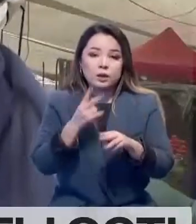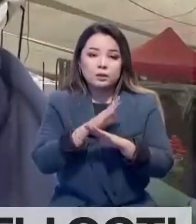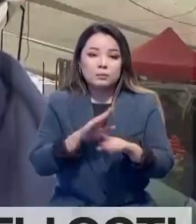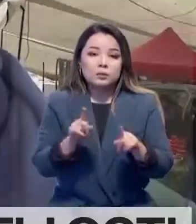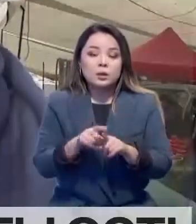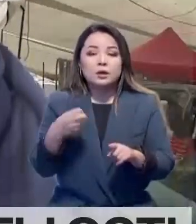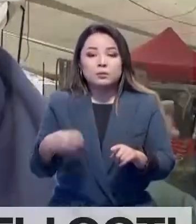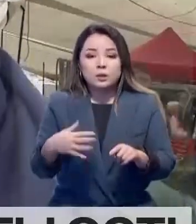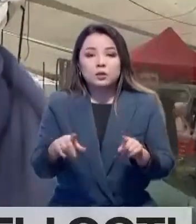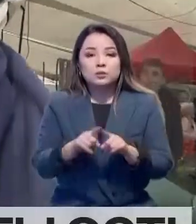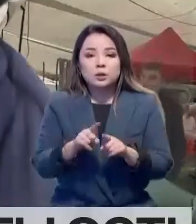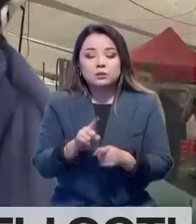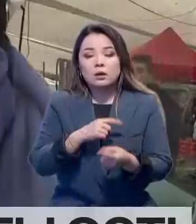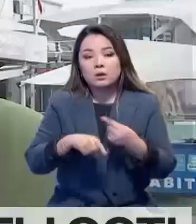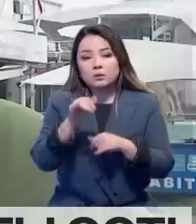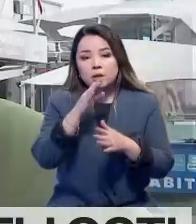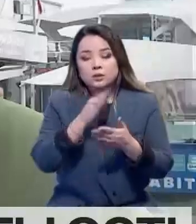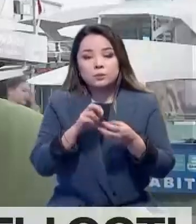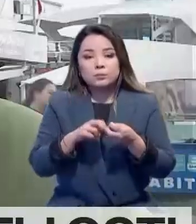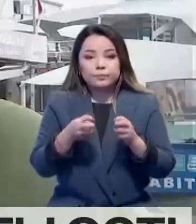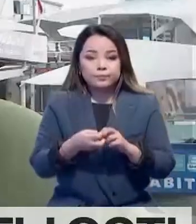қарамастан қымбатшылықтың беті қайтар емес.